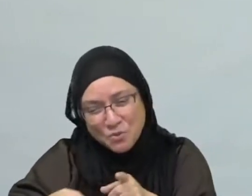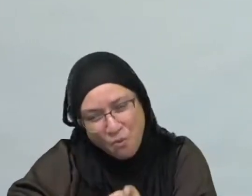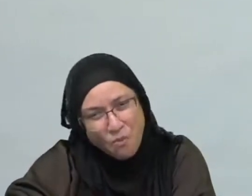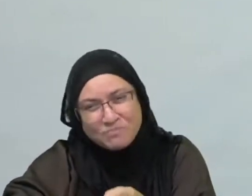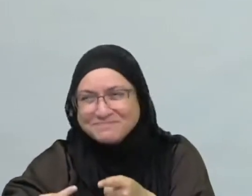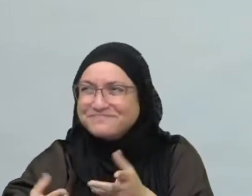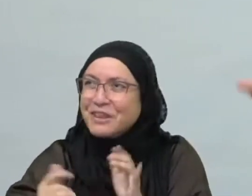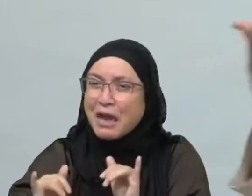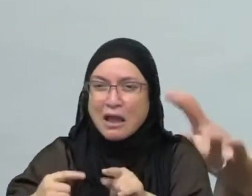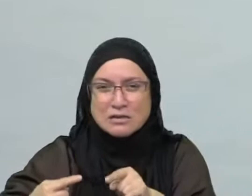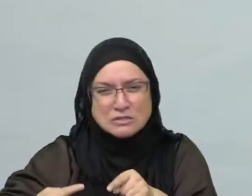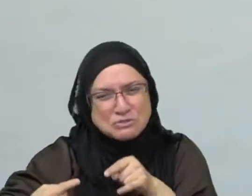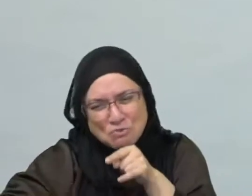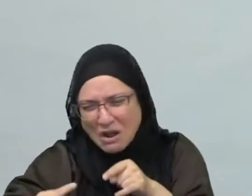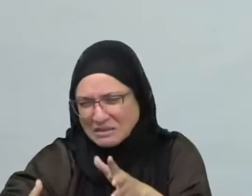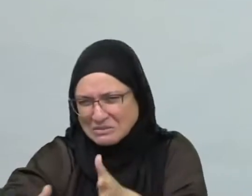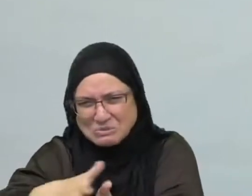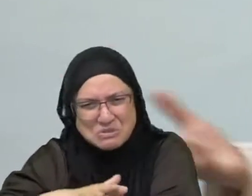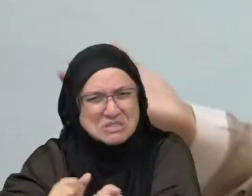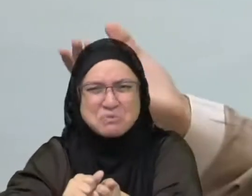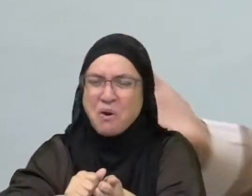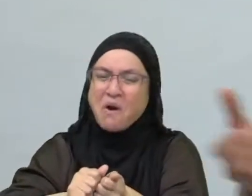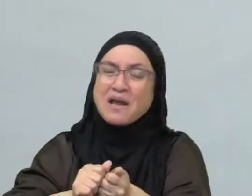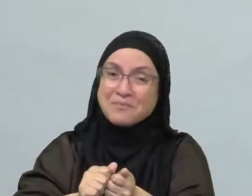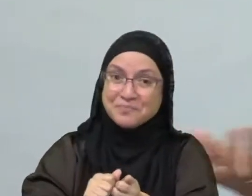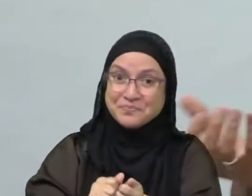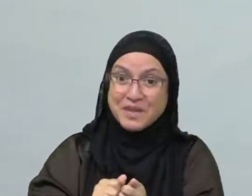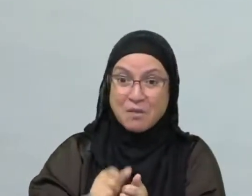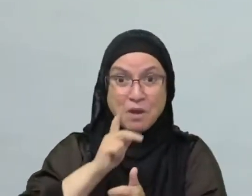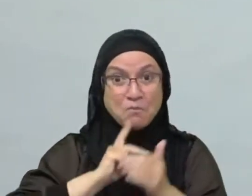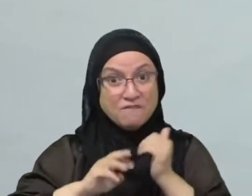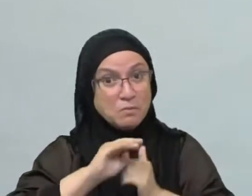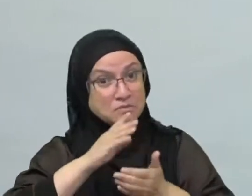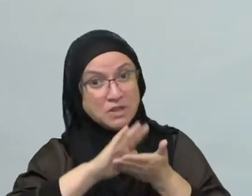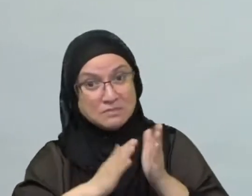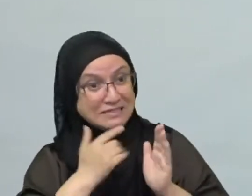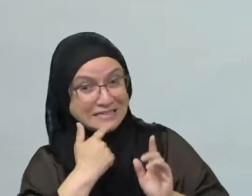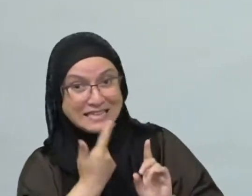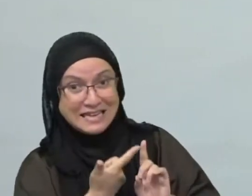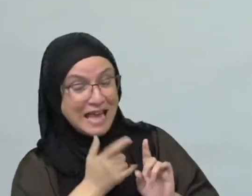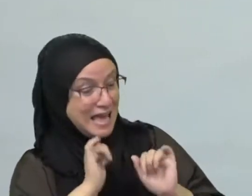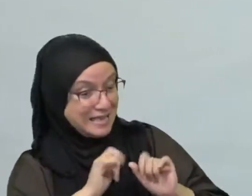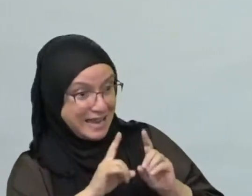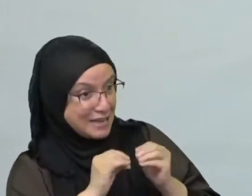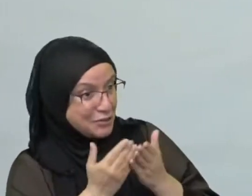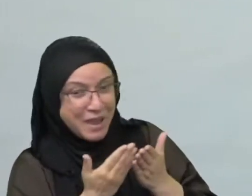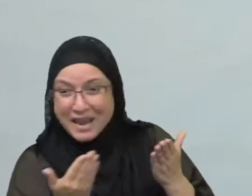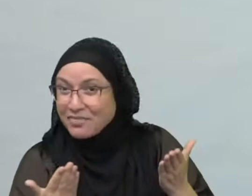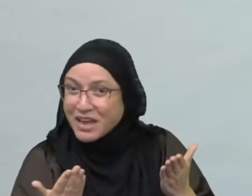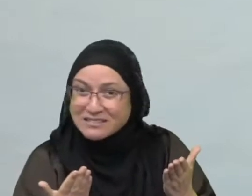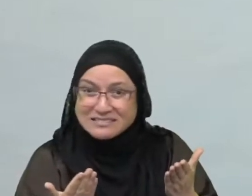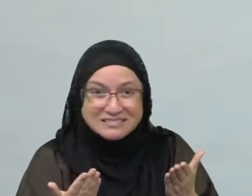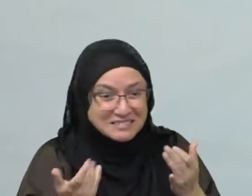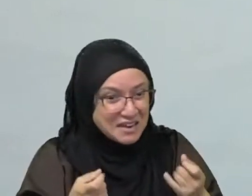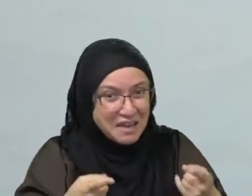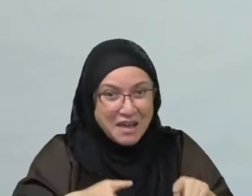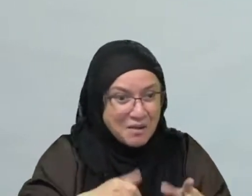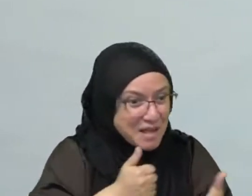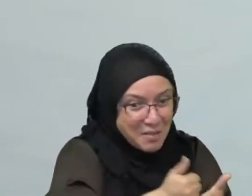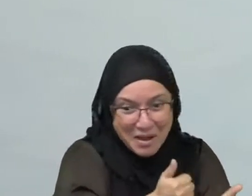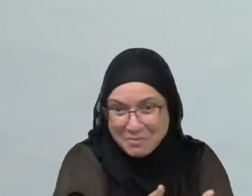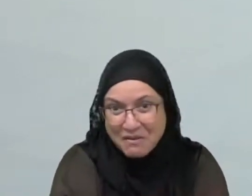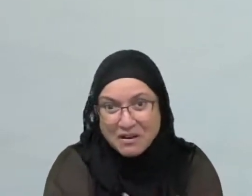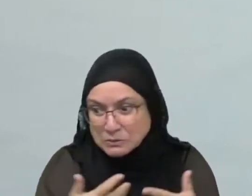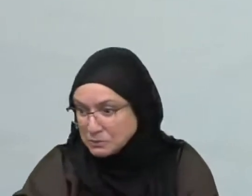Prophet ﷺ can't physically do anything. He's unable. This is al-ajz. This is what al-ajz